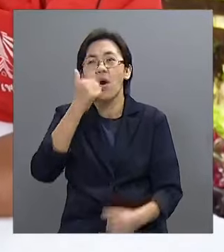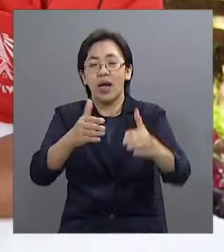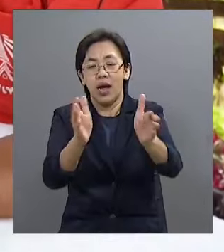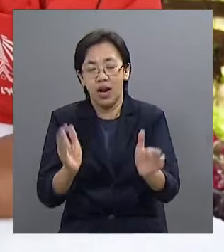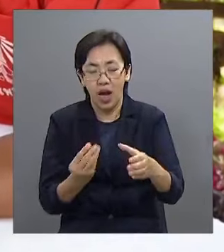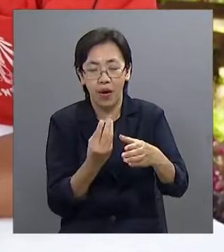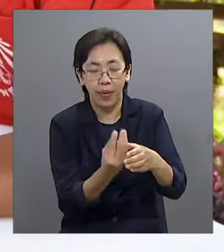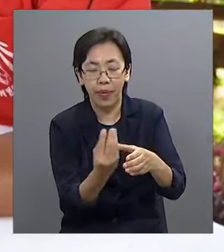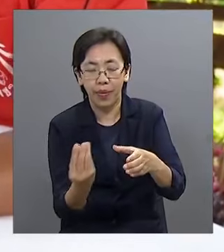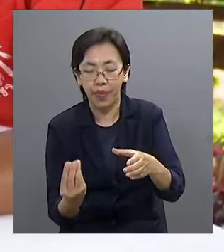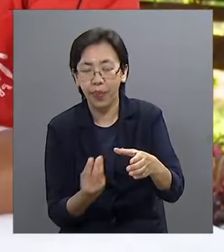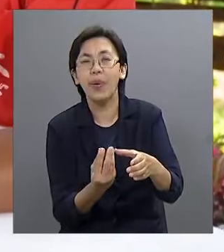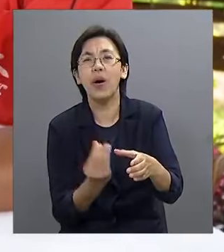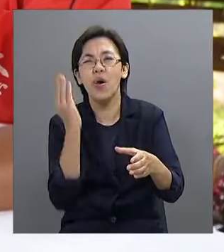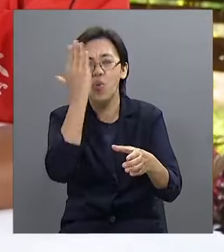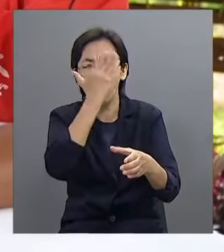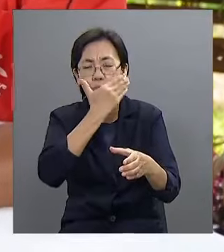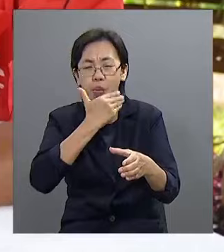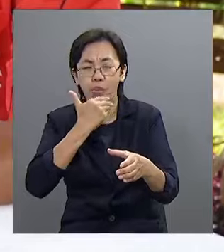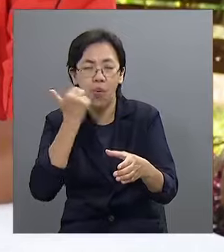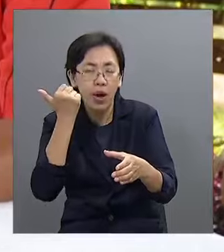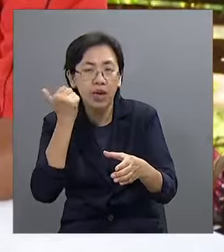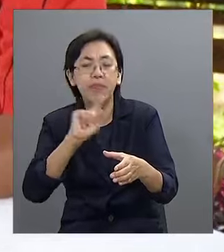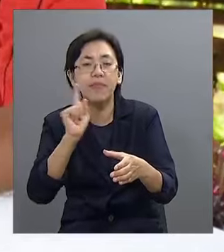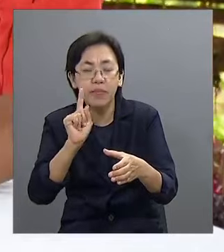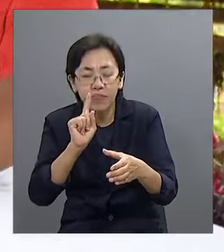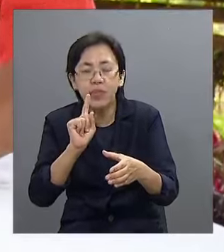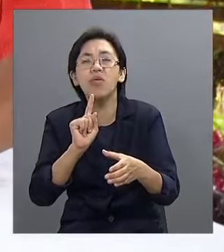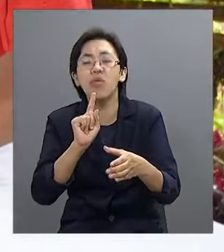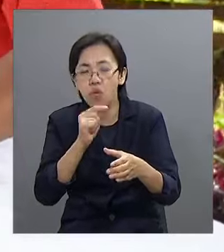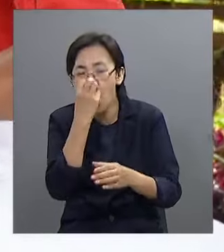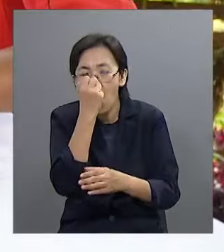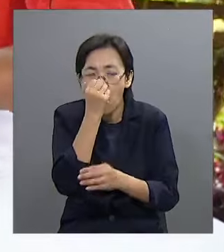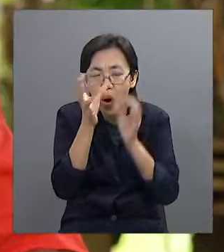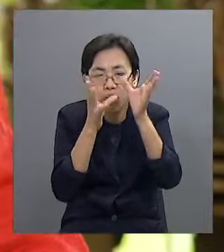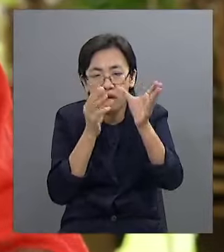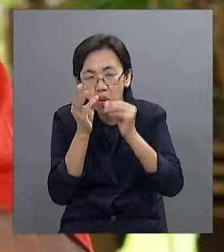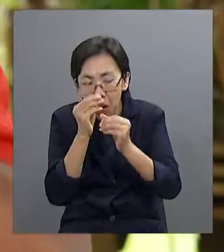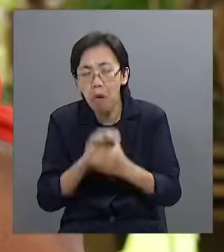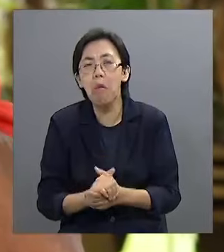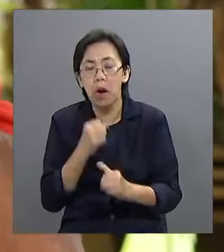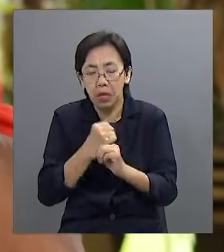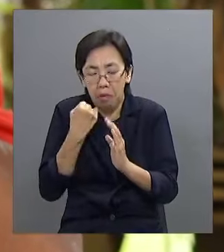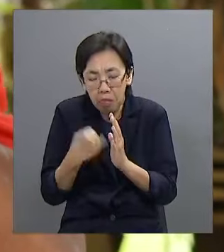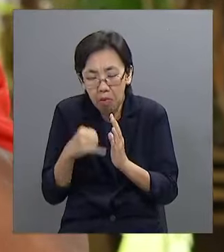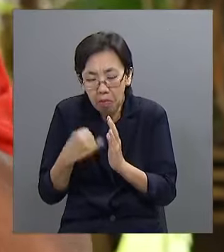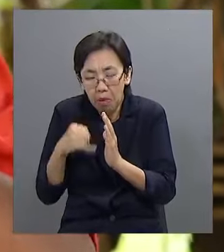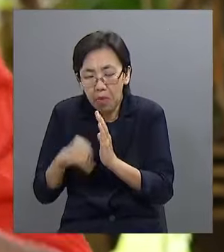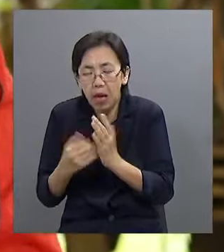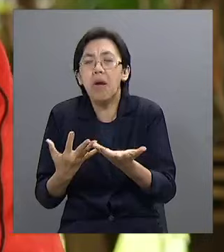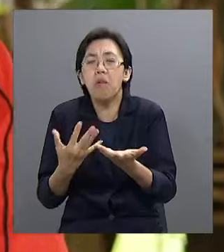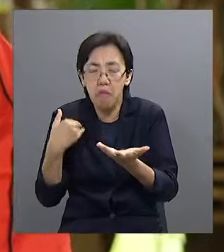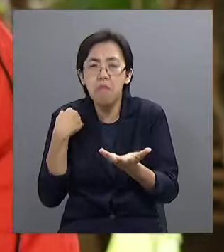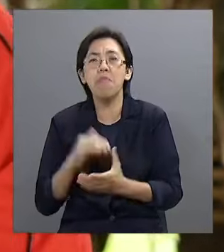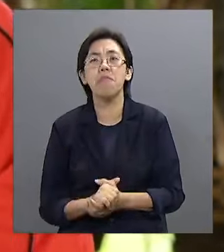วก็สมบูรณ์แบบนี้เนี่ยเขาก็ผ่านเรื่องราวมาเยอะเจ็บมาเยอะใช่ไหมคะพ่อ ครับคือเรื่องราวเริ่มต้นอย่างนี้เริ่มต้น